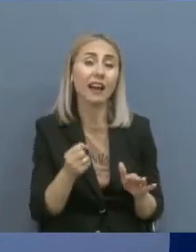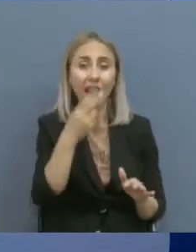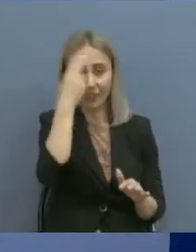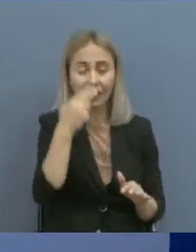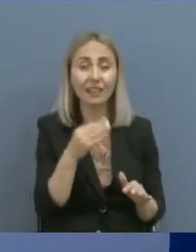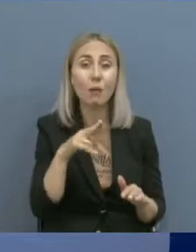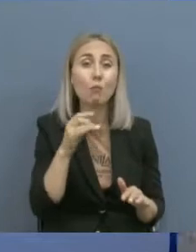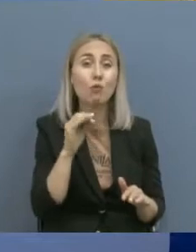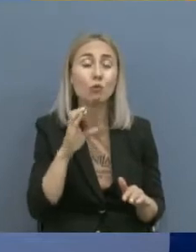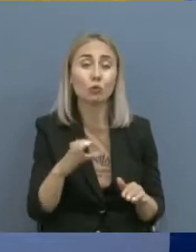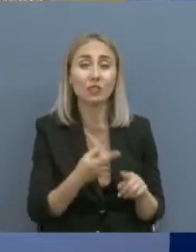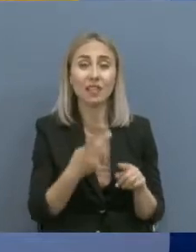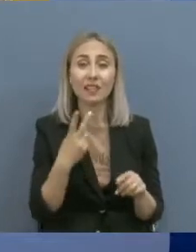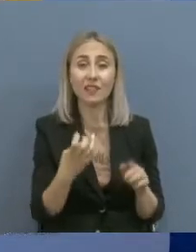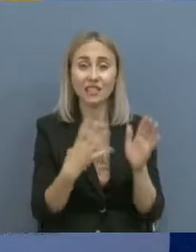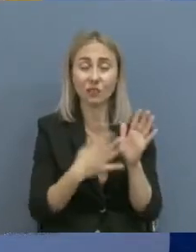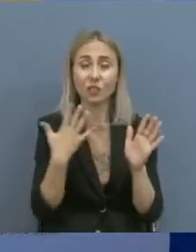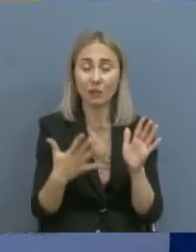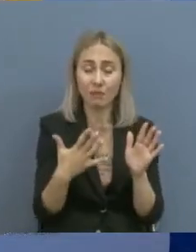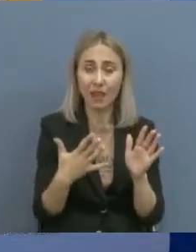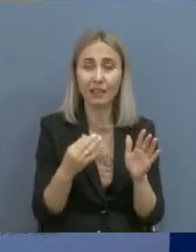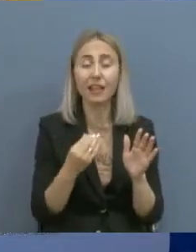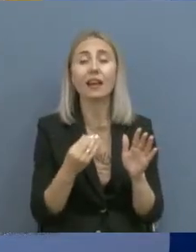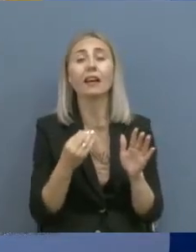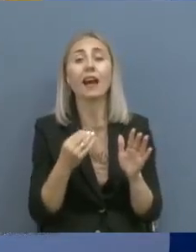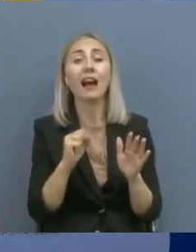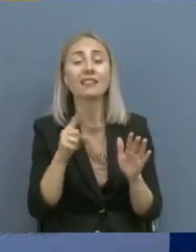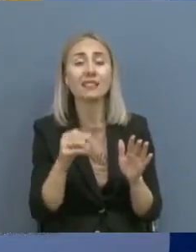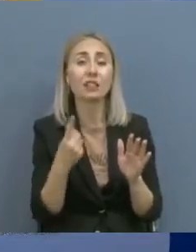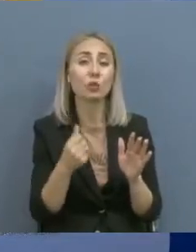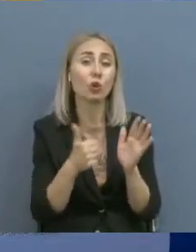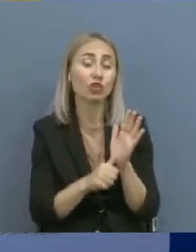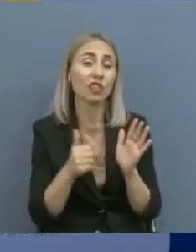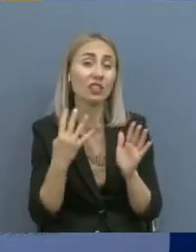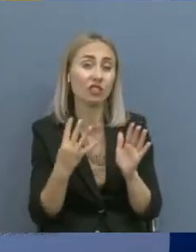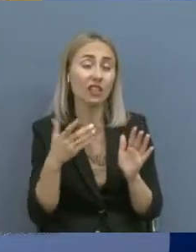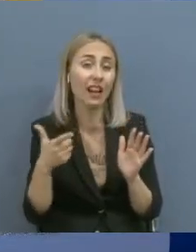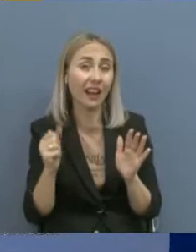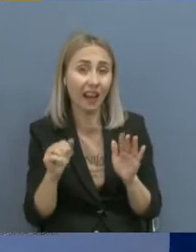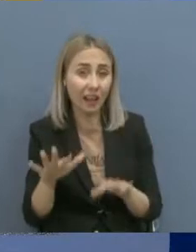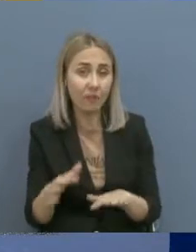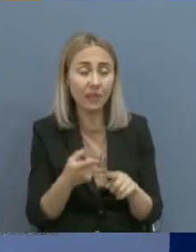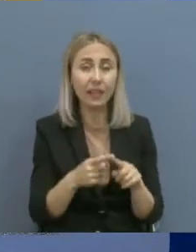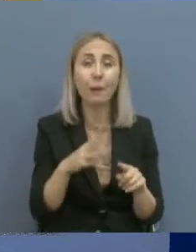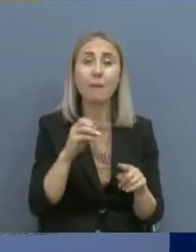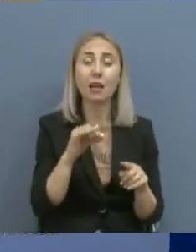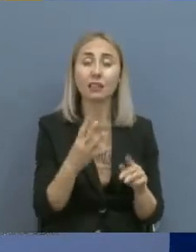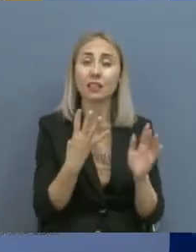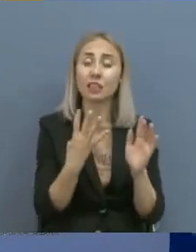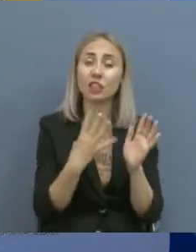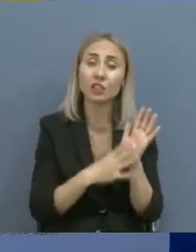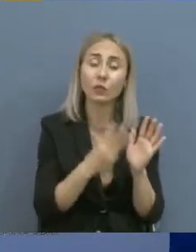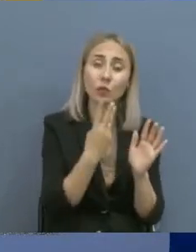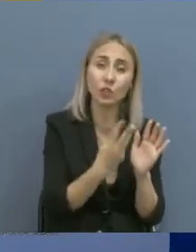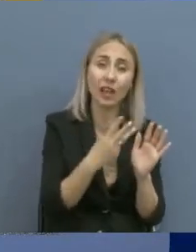295 мың гектар, азиаттық шегіртке 164 мың гектар, ал Марокко шегірткесі 93 мың гектар жерге жайыладымыз. Үйірлі